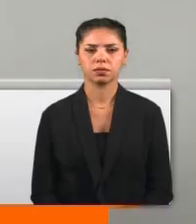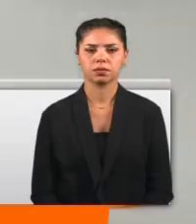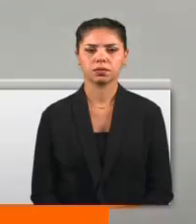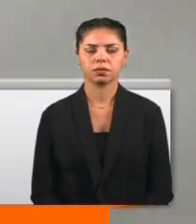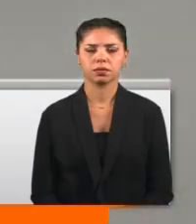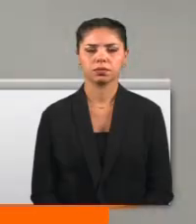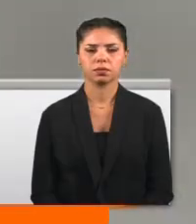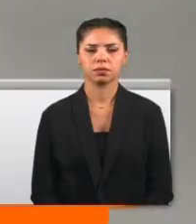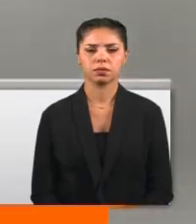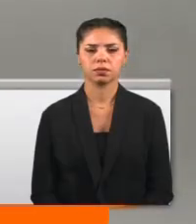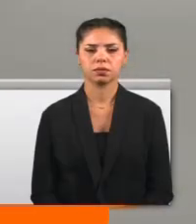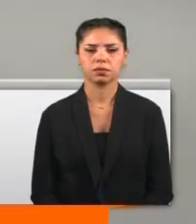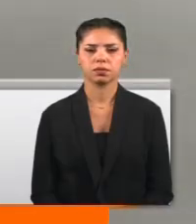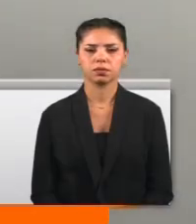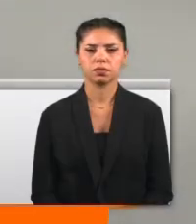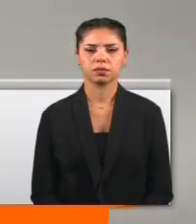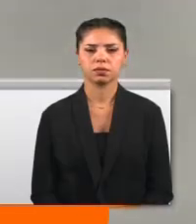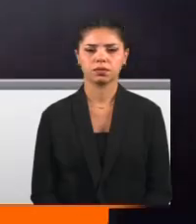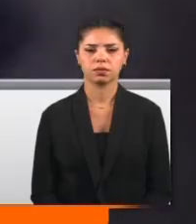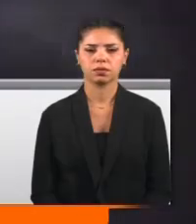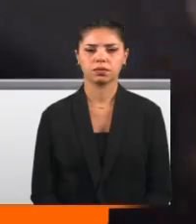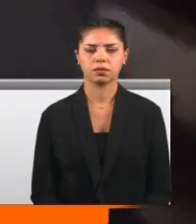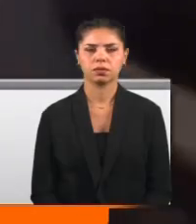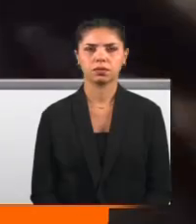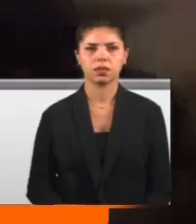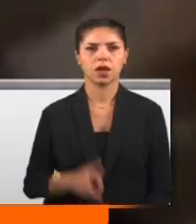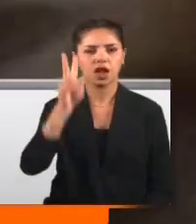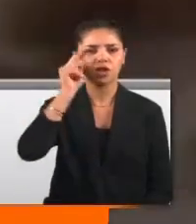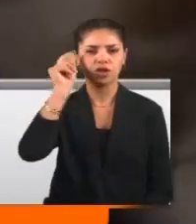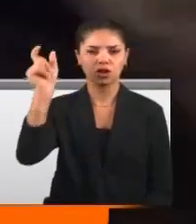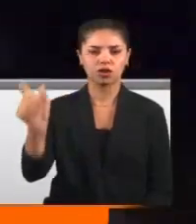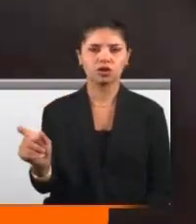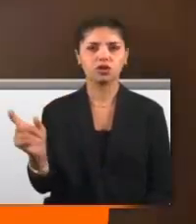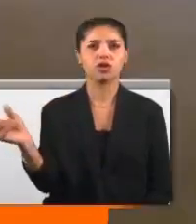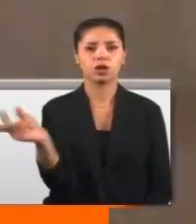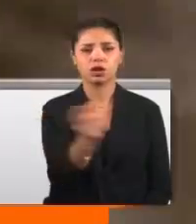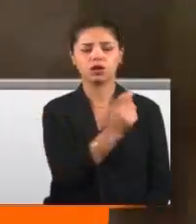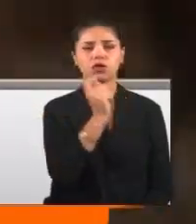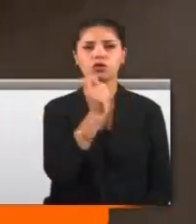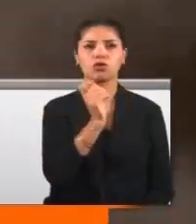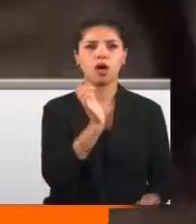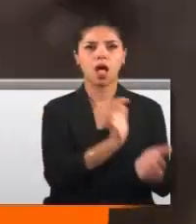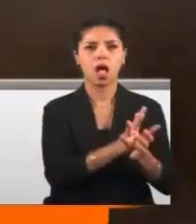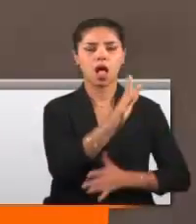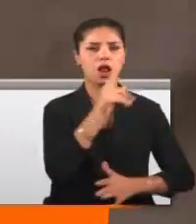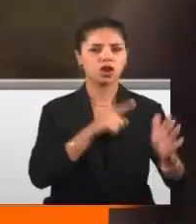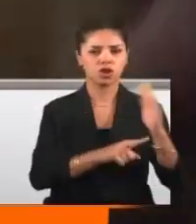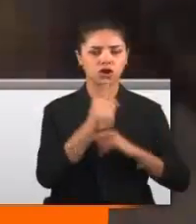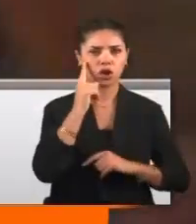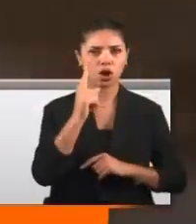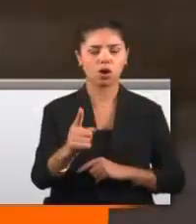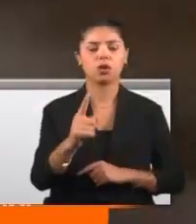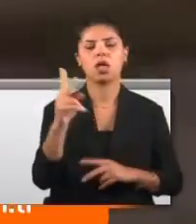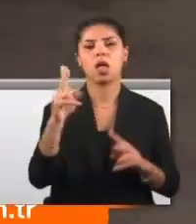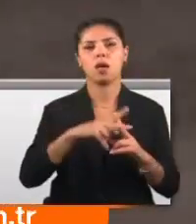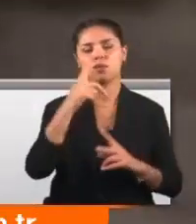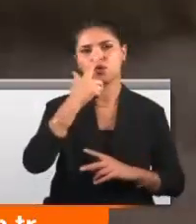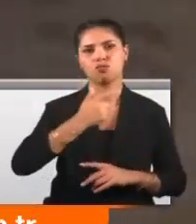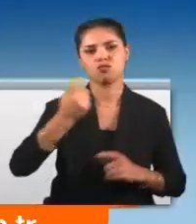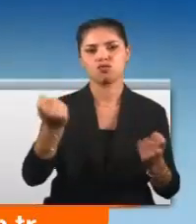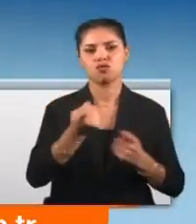yapma. Atma! Atma anne, dur! Şehir eşkıyasının elinden zor kurtulan ailenin ihbarı Hacılar Emniyet Müdürlüğü'nü